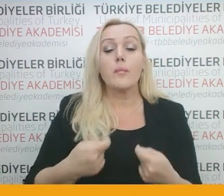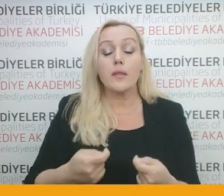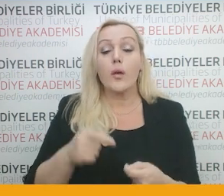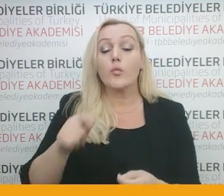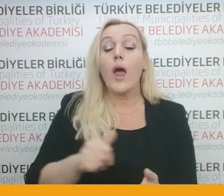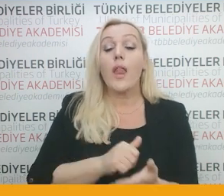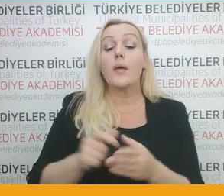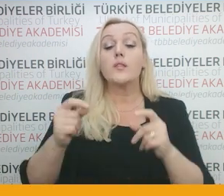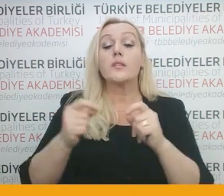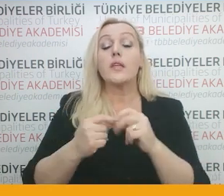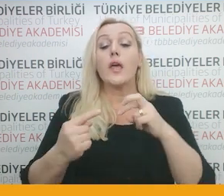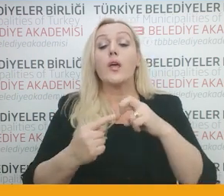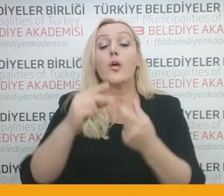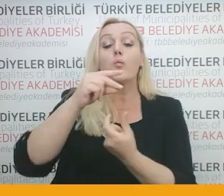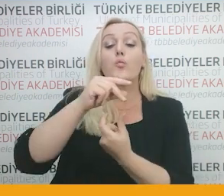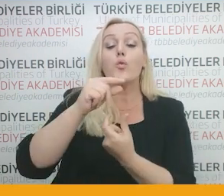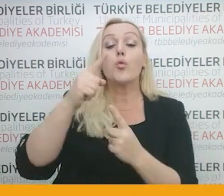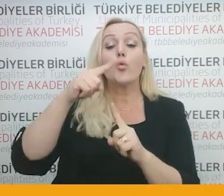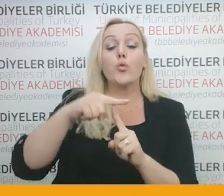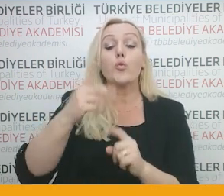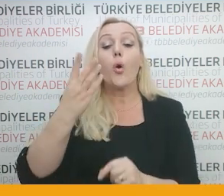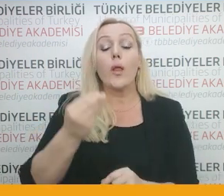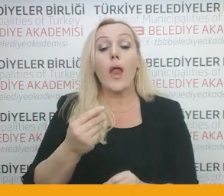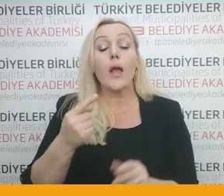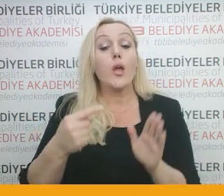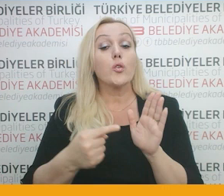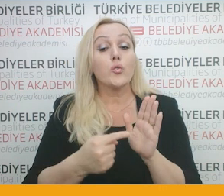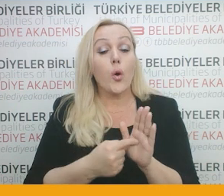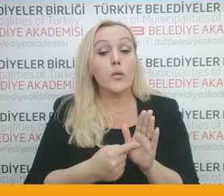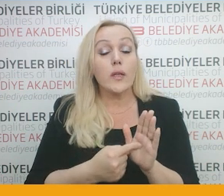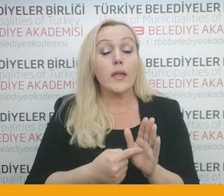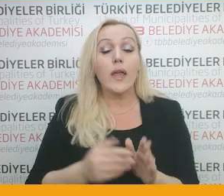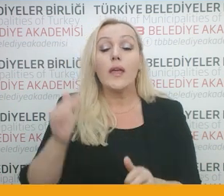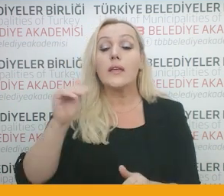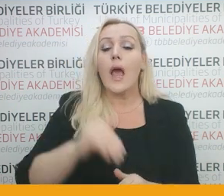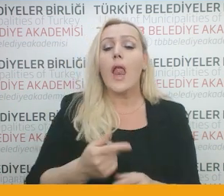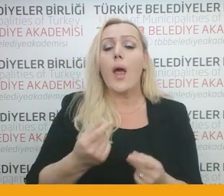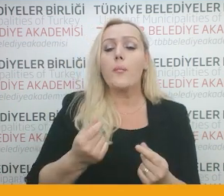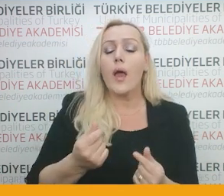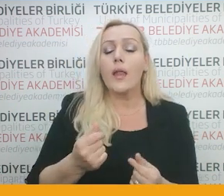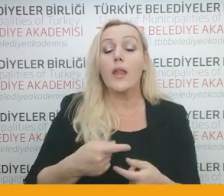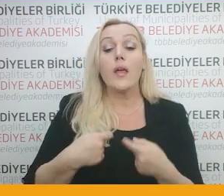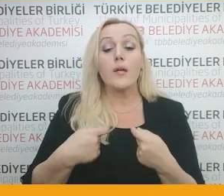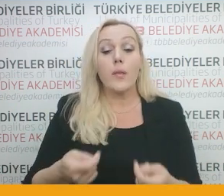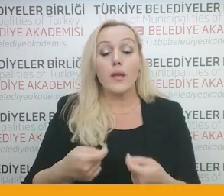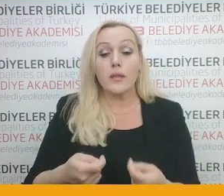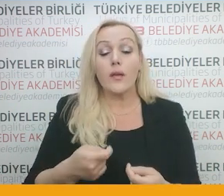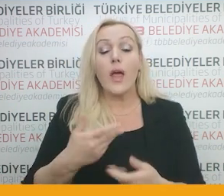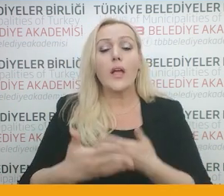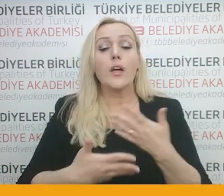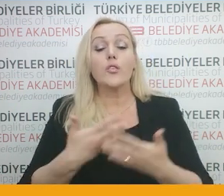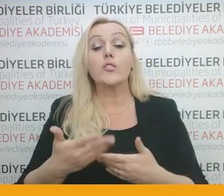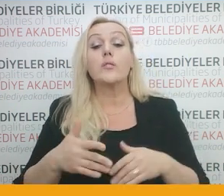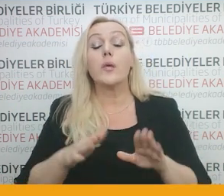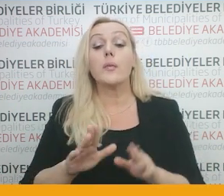safi olarak yani brüt olarak bütçelerde gösterilir. Belirli gelirlerin belirli giderlere tahsis edilmemesi esastır